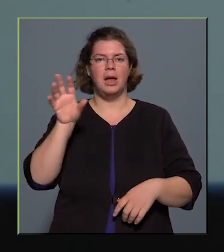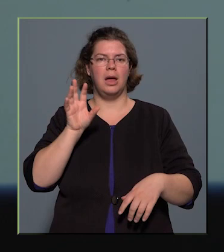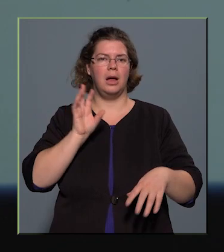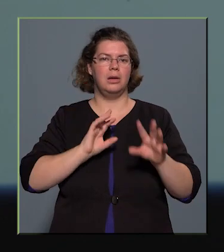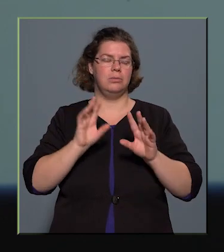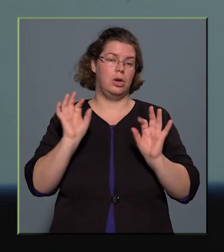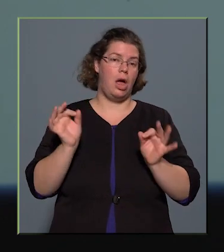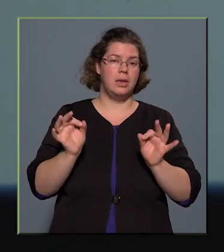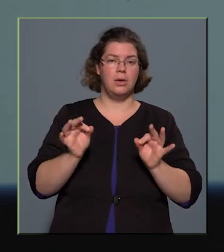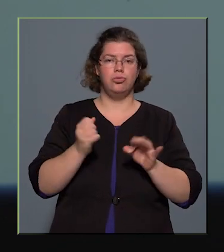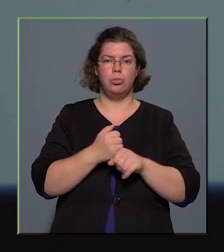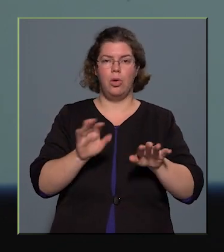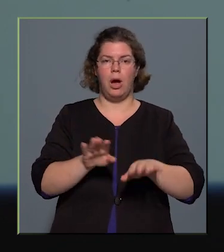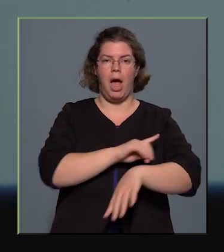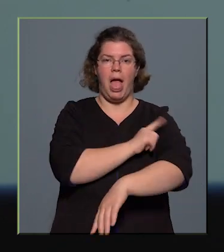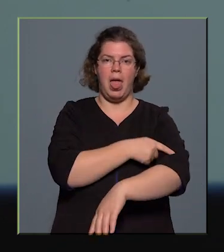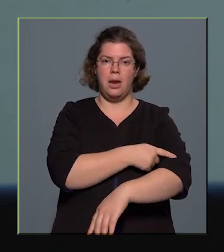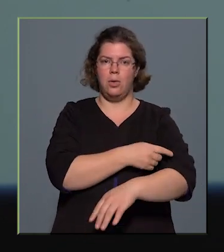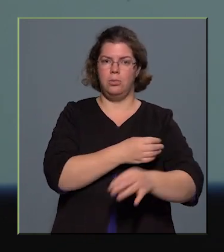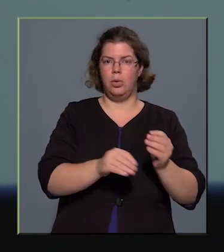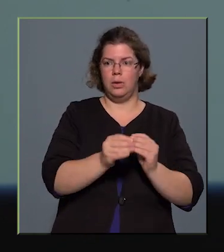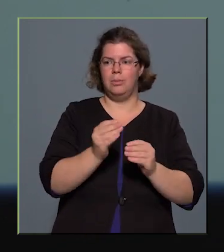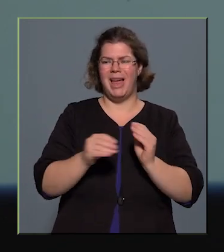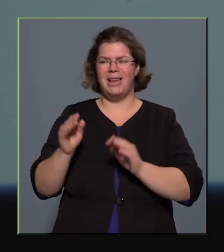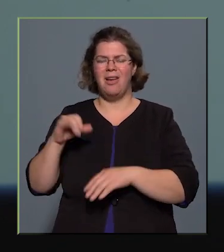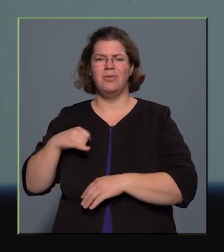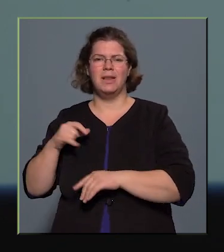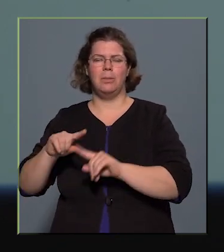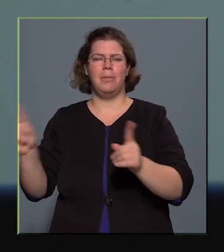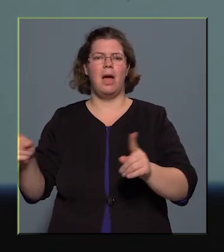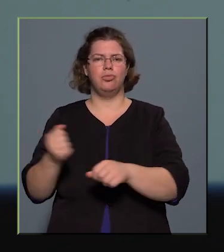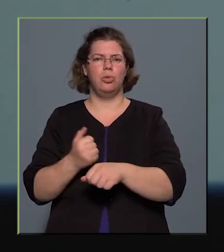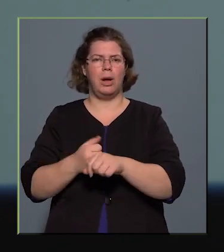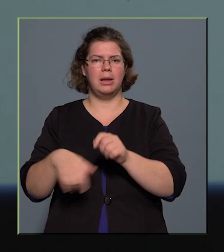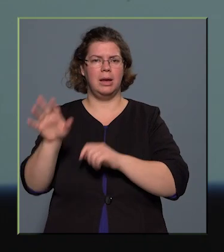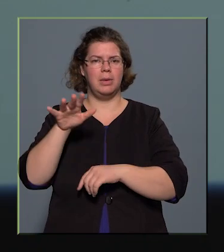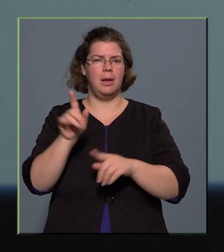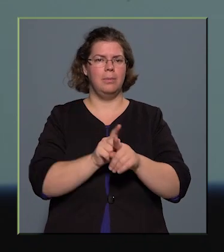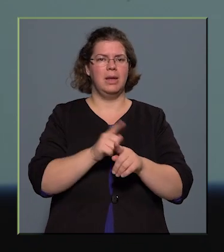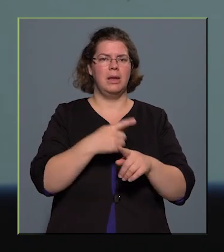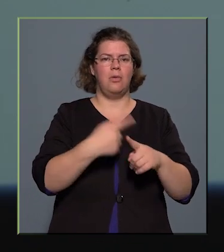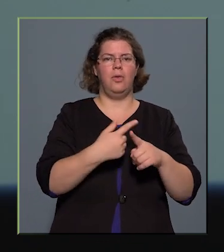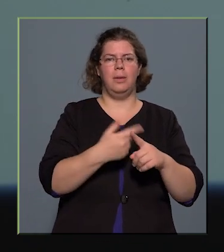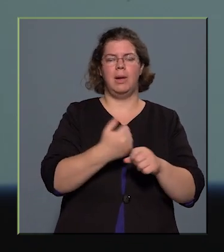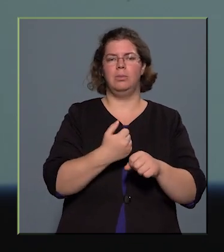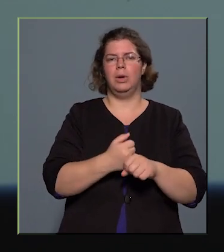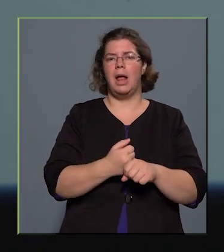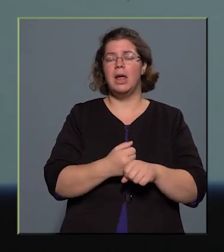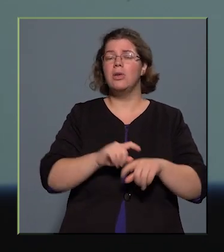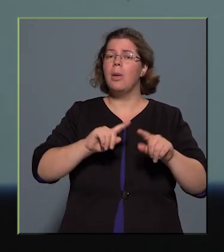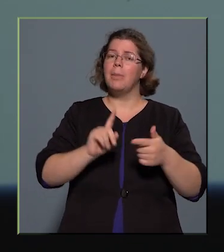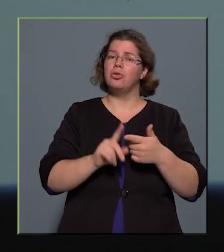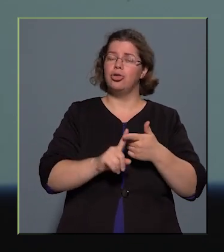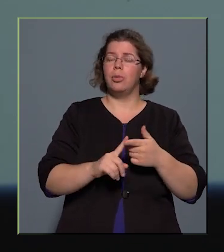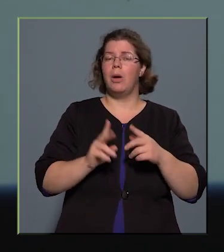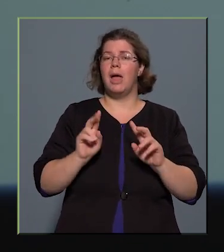pótolni fiatalokkal, mert a fiatalok egy picit más jellegű munkát képzelnek el, mint a fém megmunkálást. Másodszorban ez az üzem